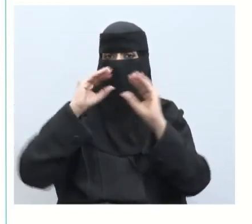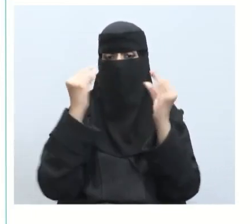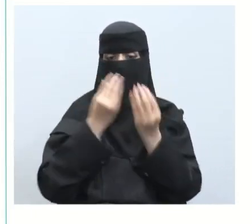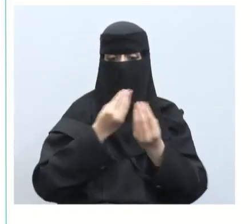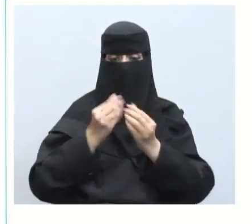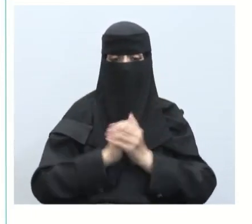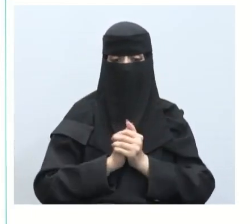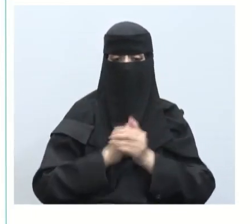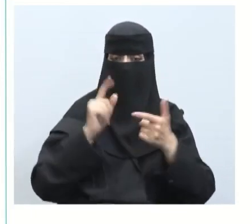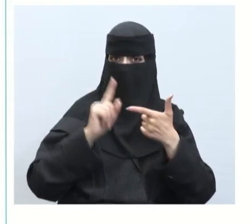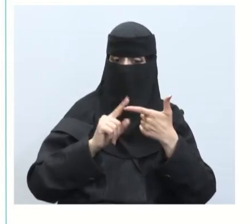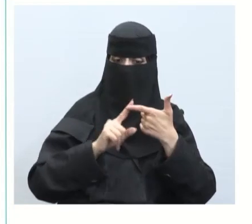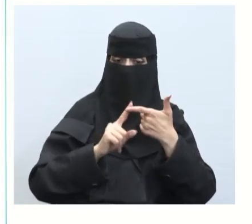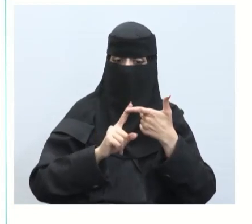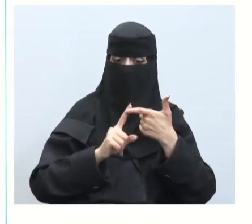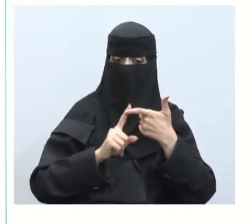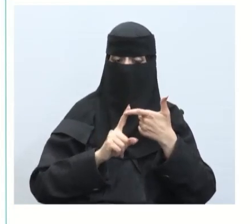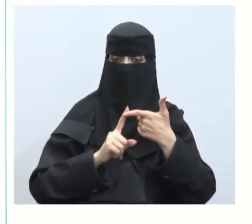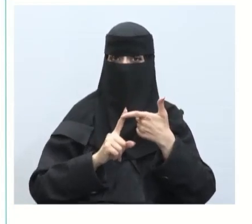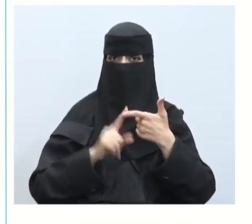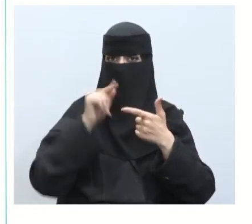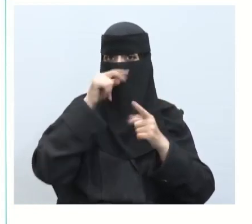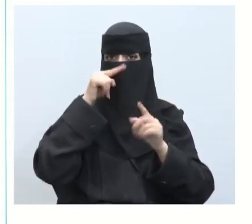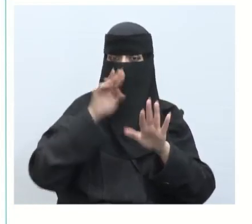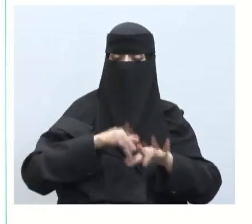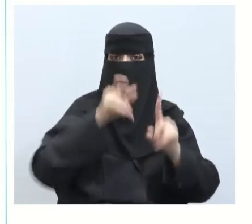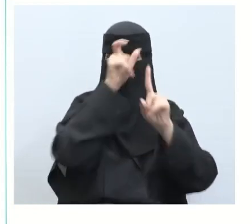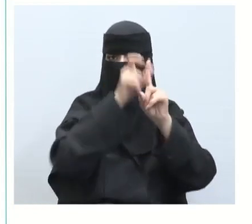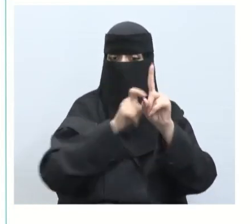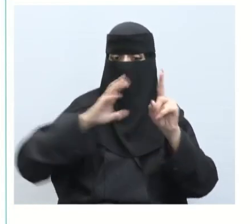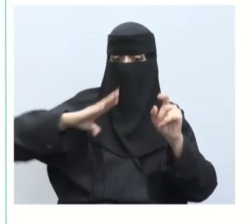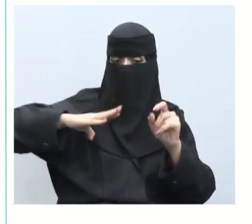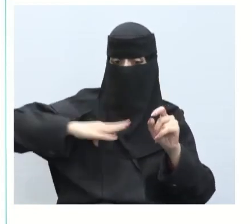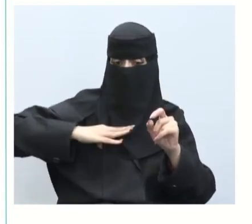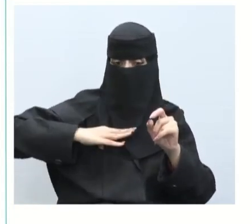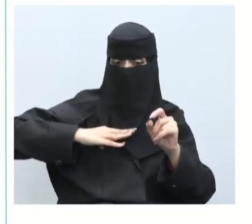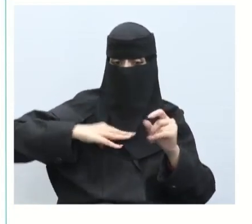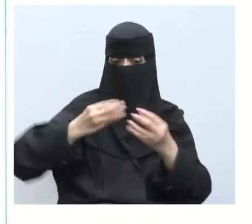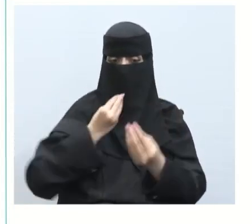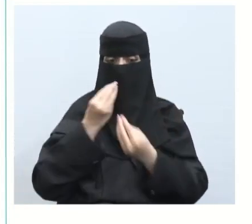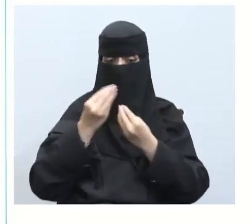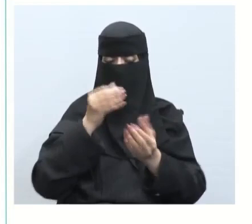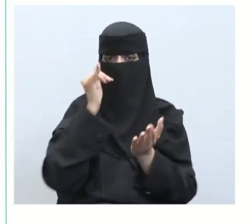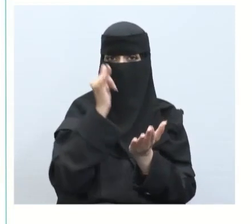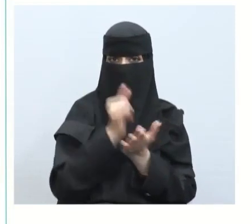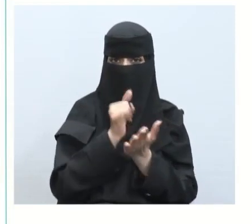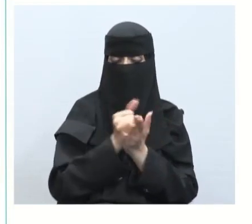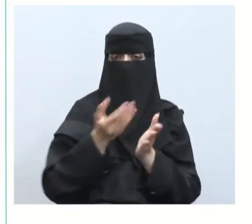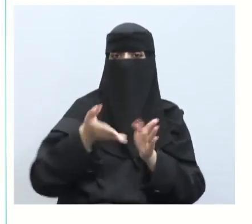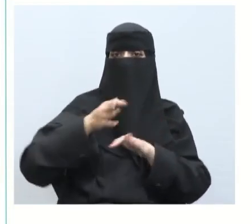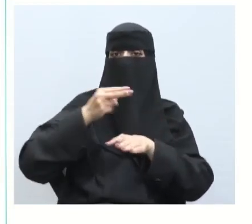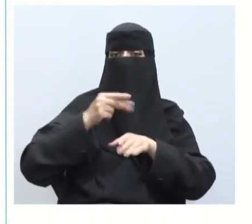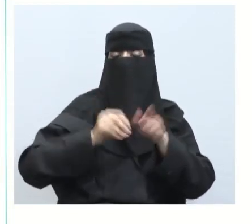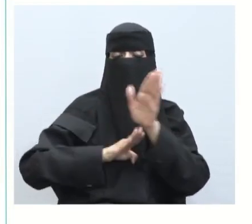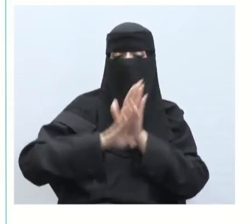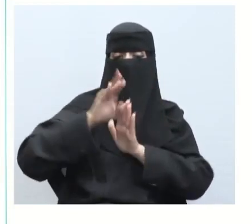فعاله بعد ان يظهر هذا الالتزام وبالتالي سيكون قدوه للعاملين الموظفين يكونون المديرون الفعال